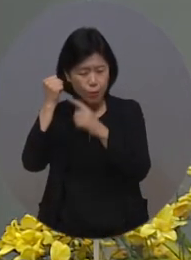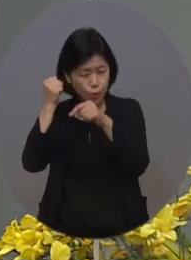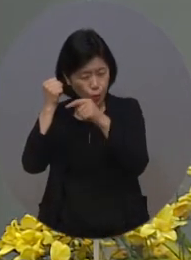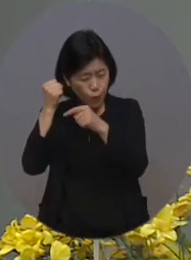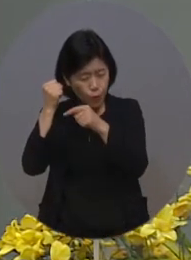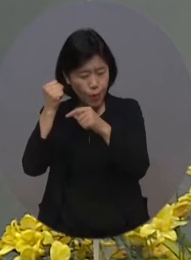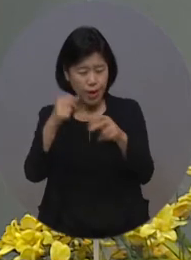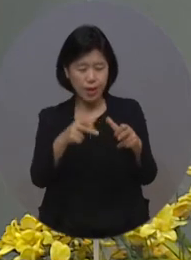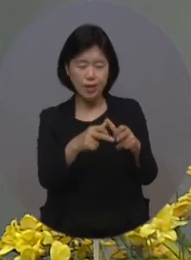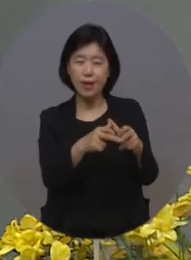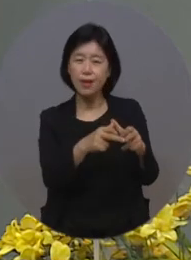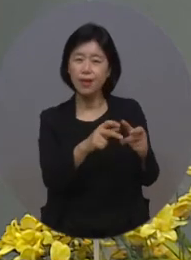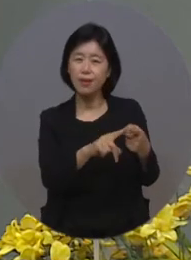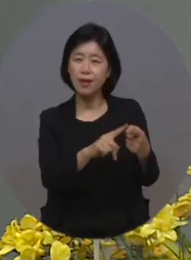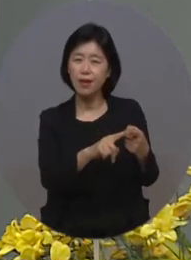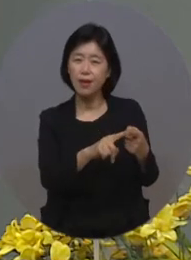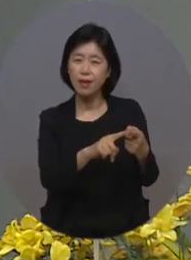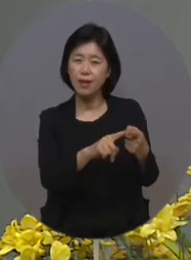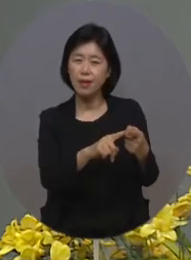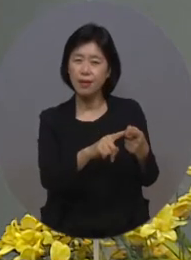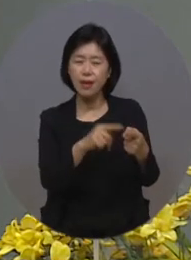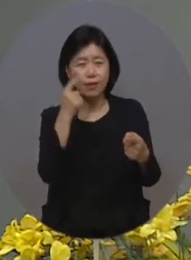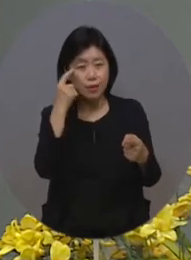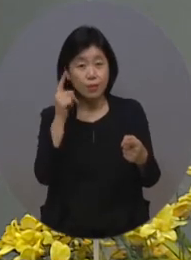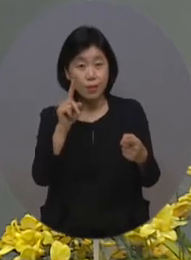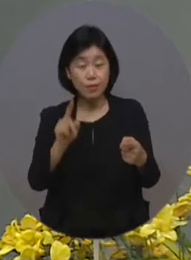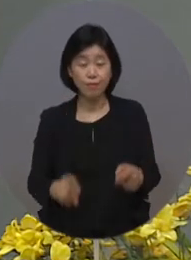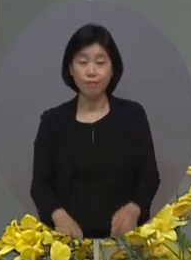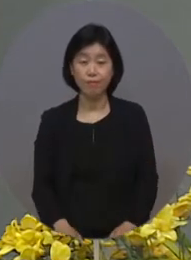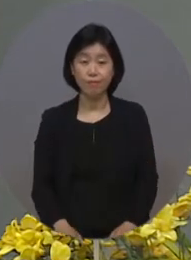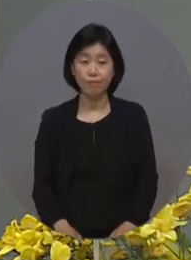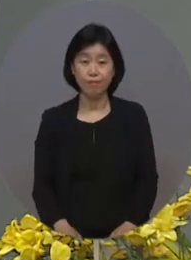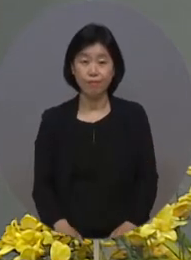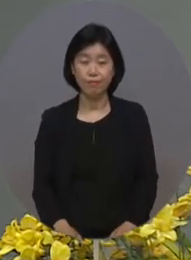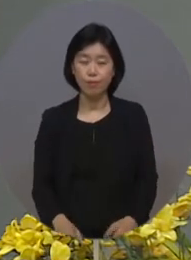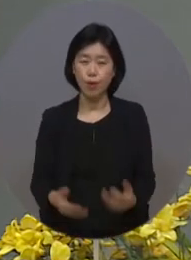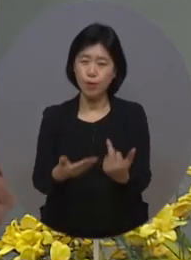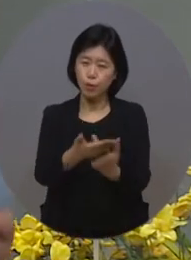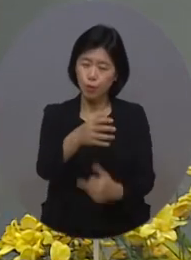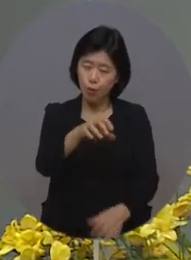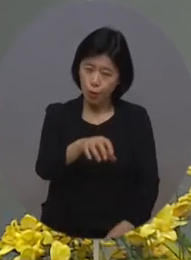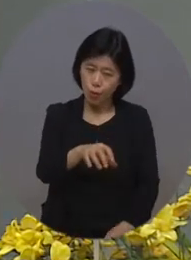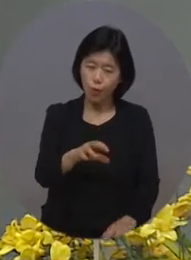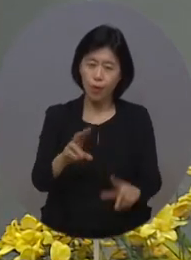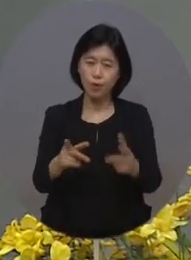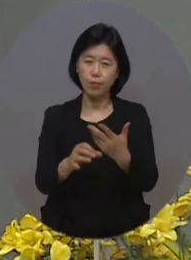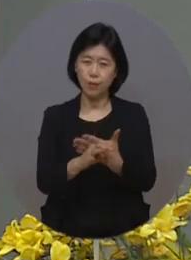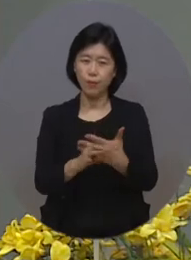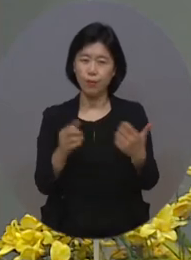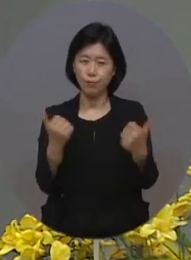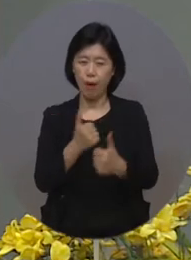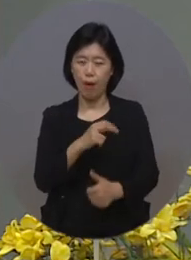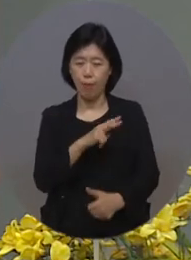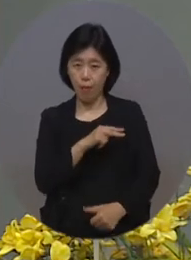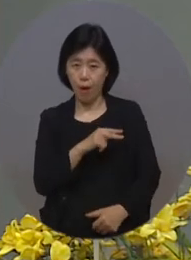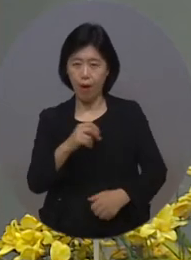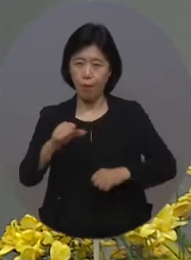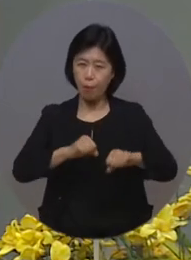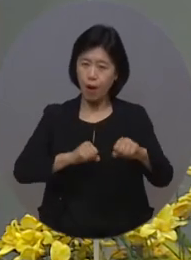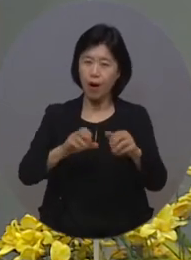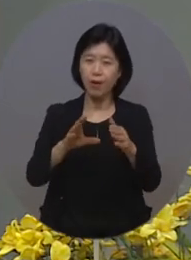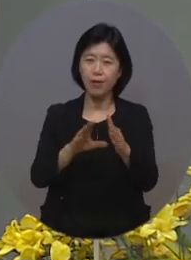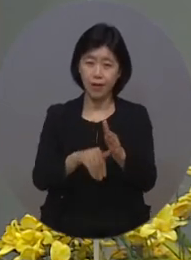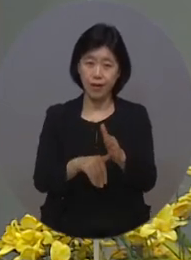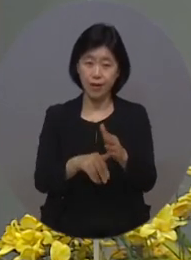감수성 이라고 할까요 좋은 개개 있었을 것 같애 뭐 재주가 됐던 아니면 이제 국회의 활동 하시면서 장애인